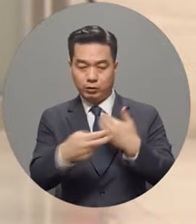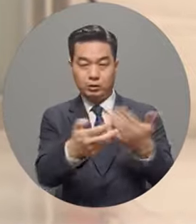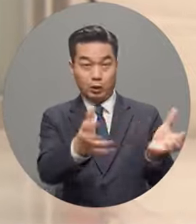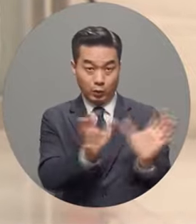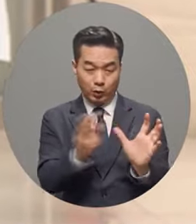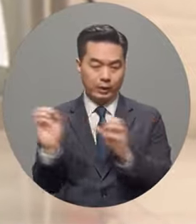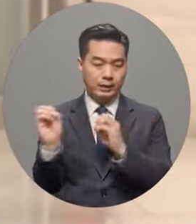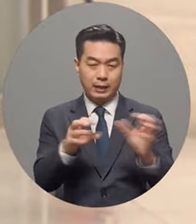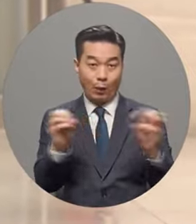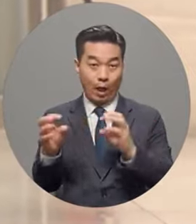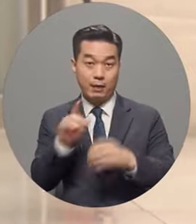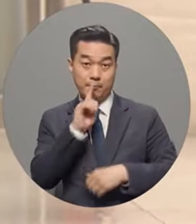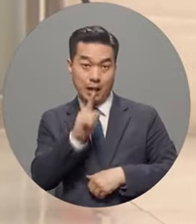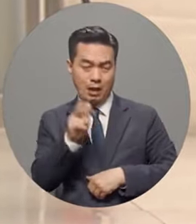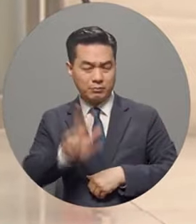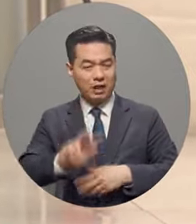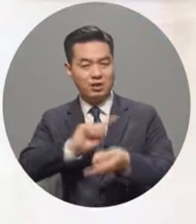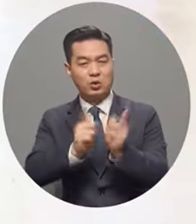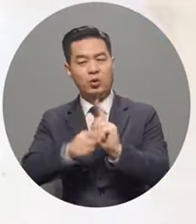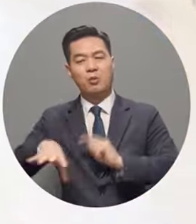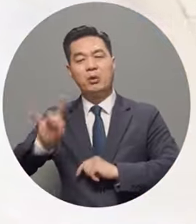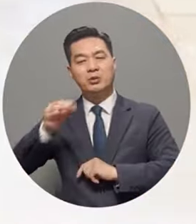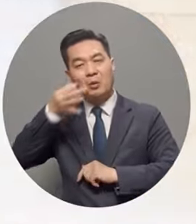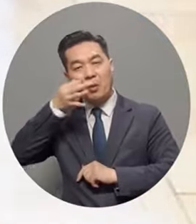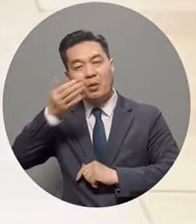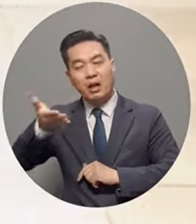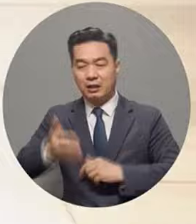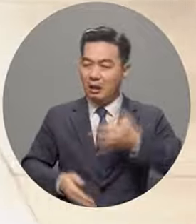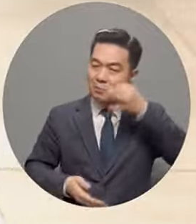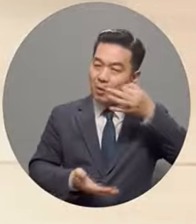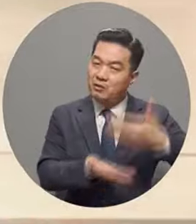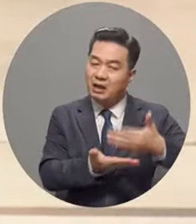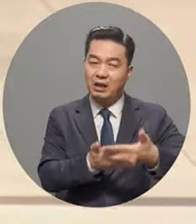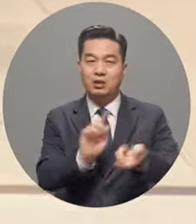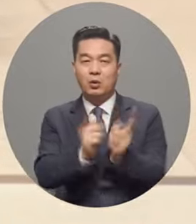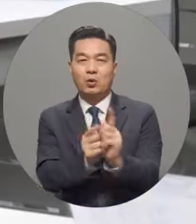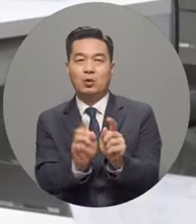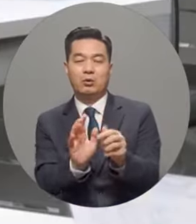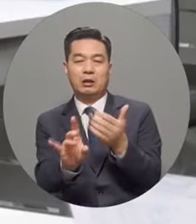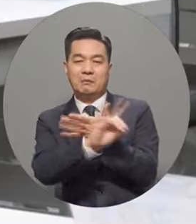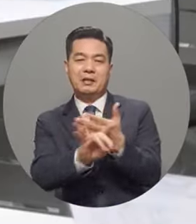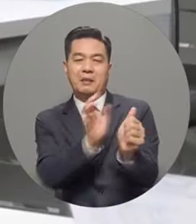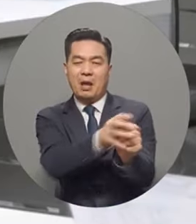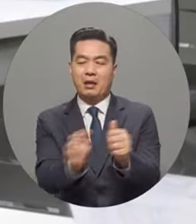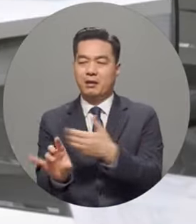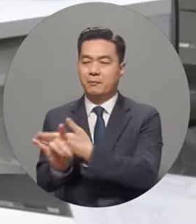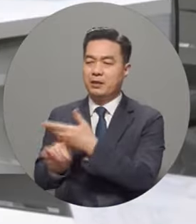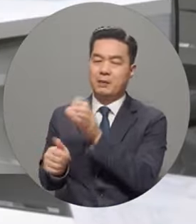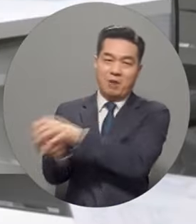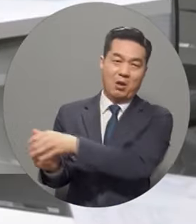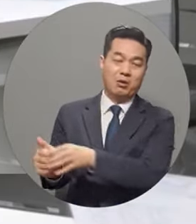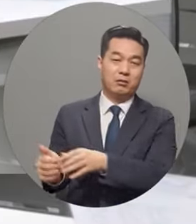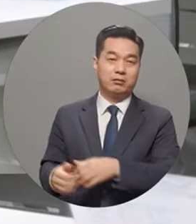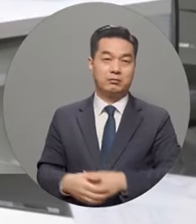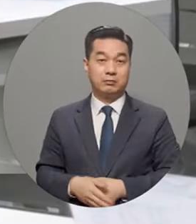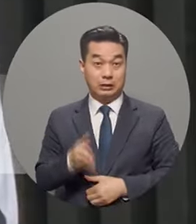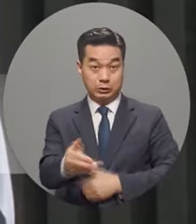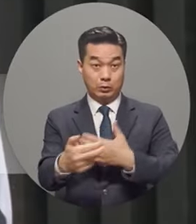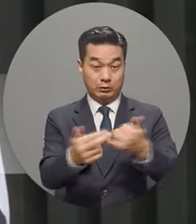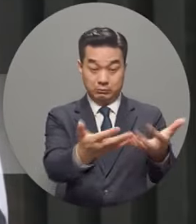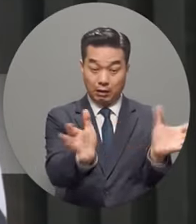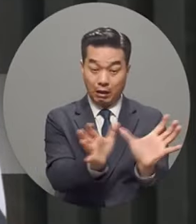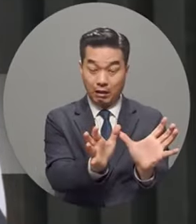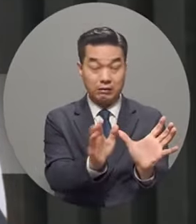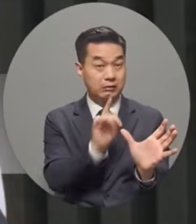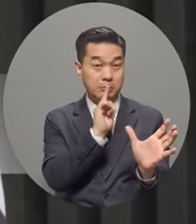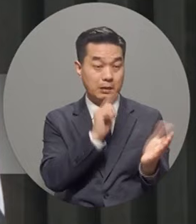대화를 내세우고는 있지만 서로가 먼저 나서야 한다고 공을 떠넘기는 셈입니다. 정작 대화의 당사자인 전공의 단체는